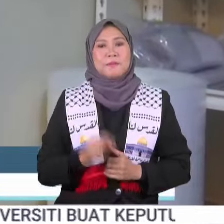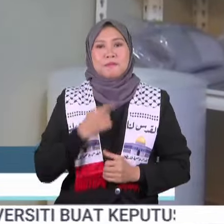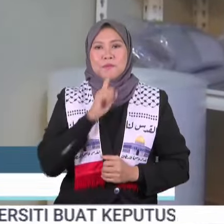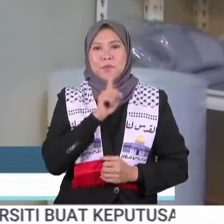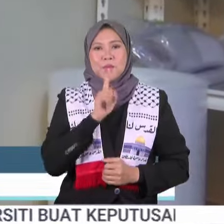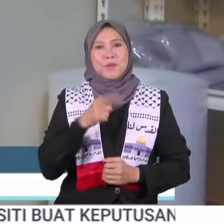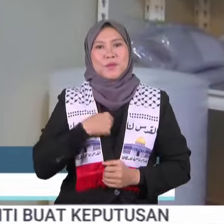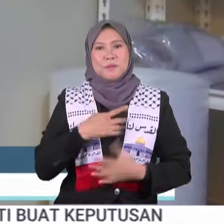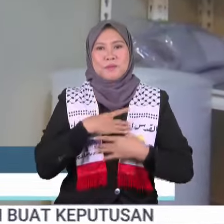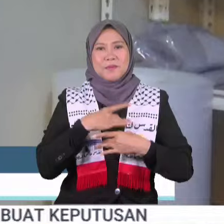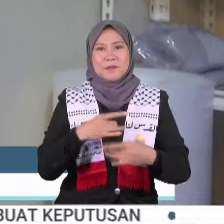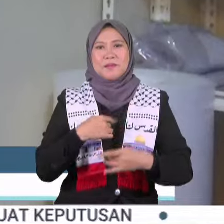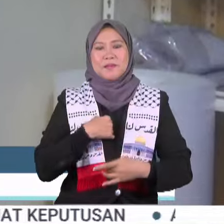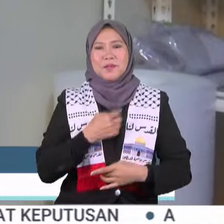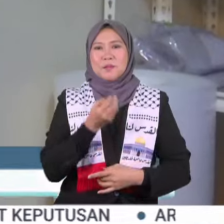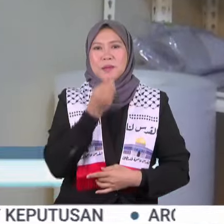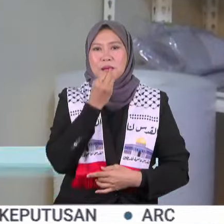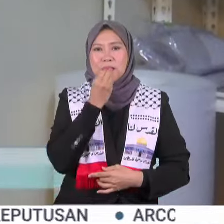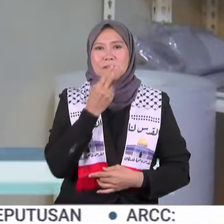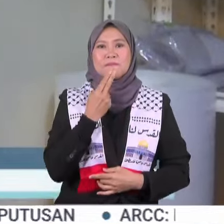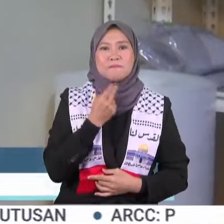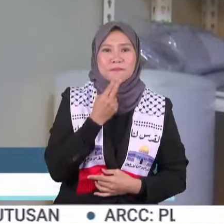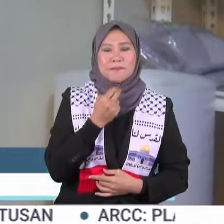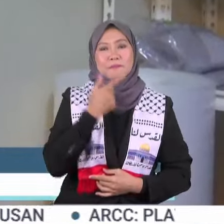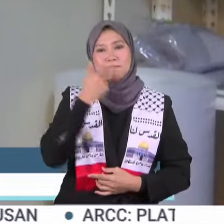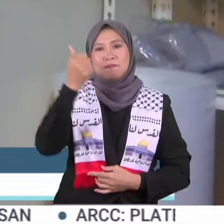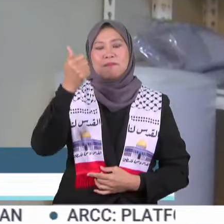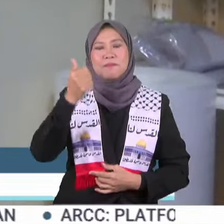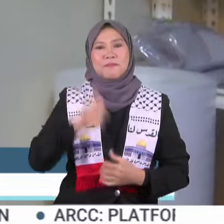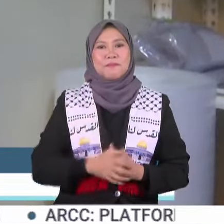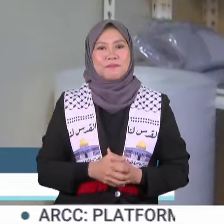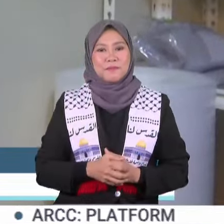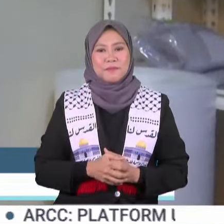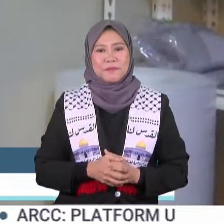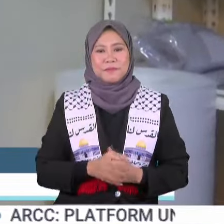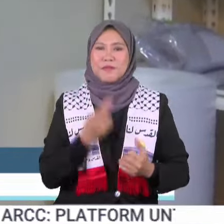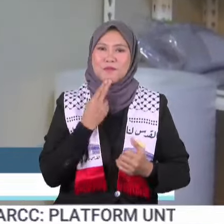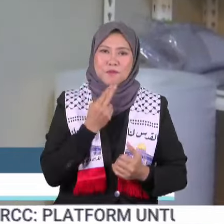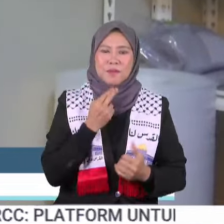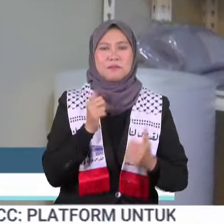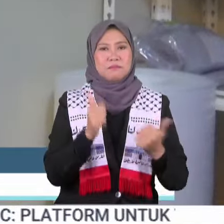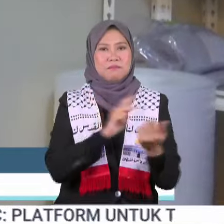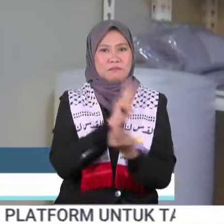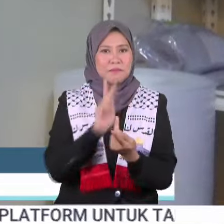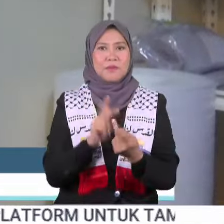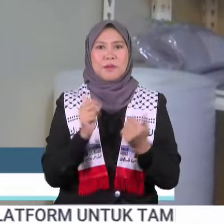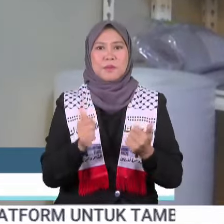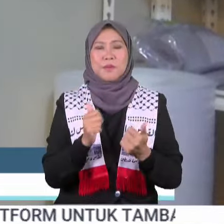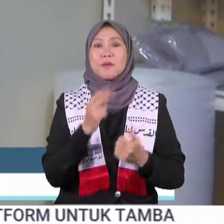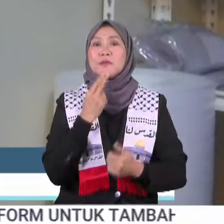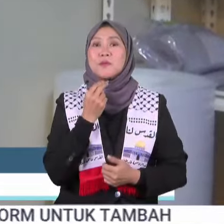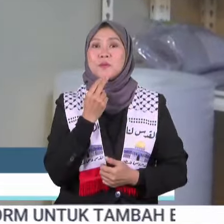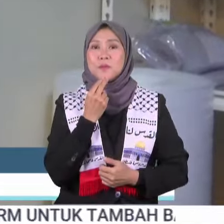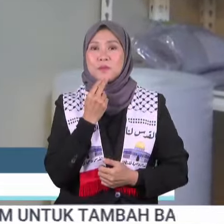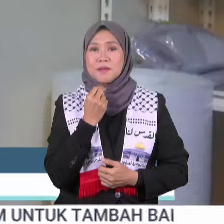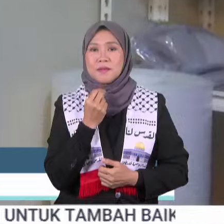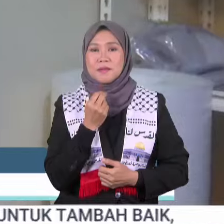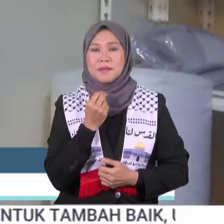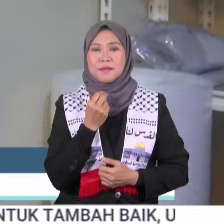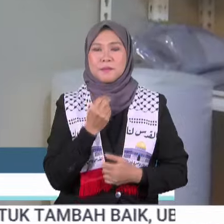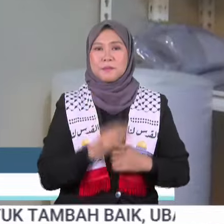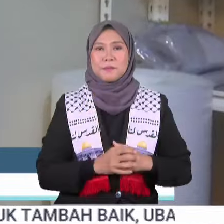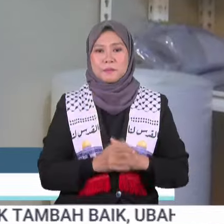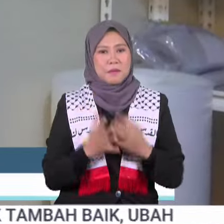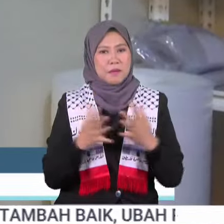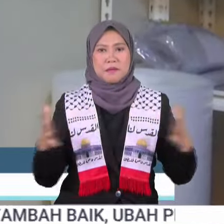minatlah sebab saya suka nisan tu sebab awak ciang ni lain sikitlah daripada lain nisan dia tu boleh